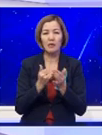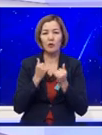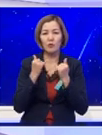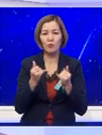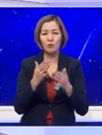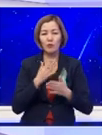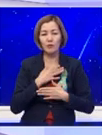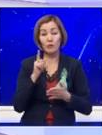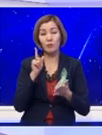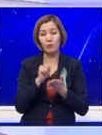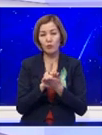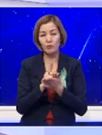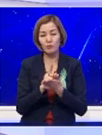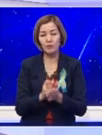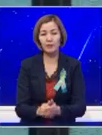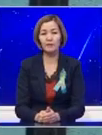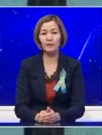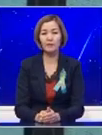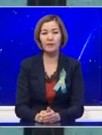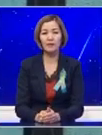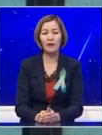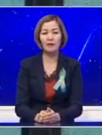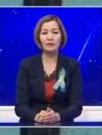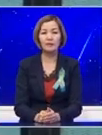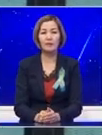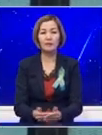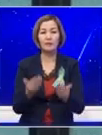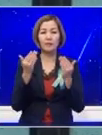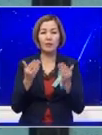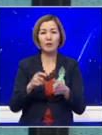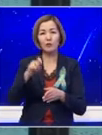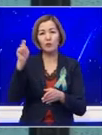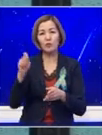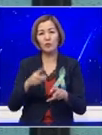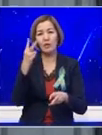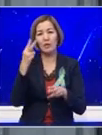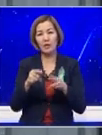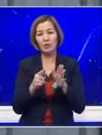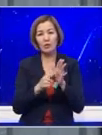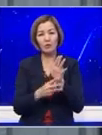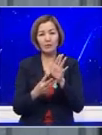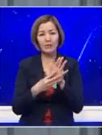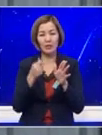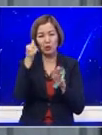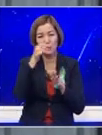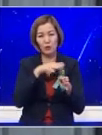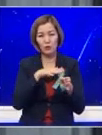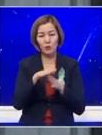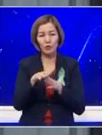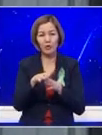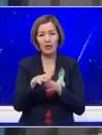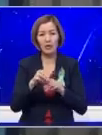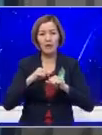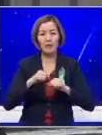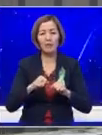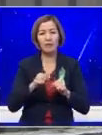құрметтеу борышымыз деп санайды. Биыл Сұрапыл соғыстың аяқталғанына 78 жыл толды. Жыл өткен сайын